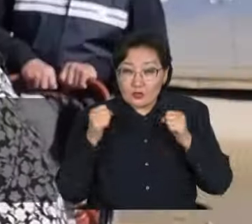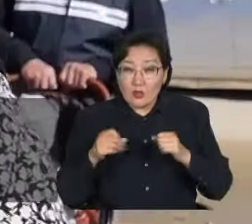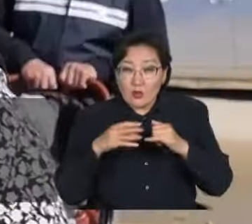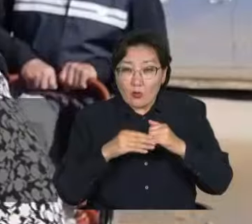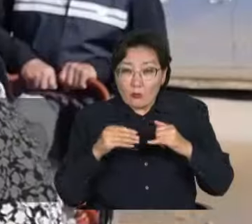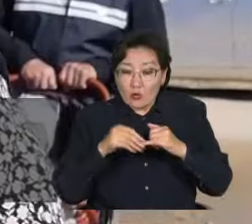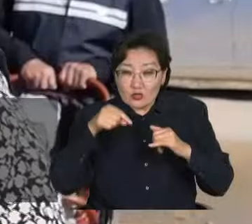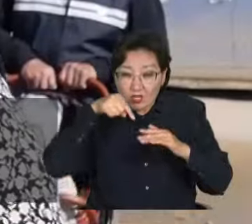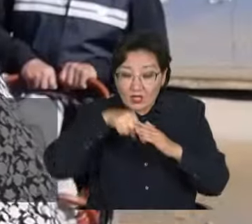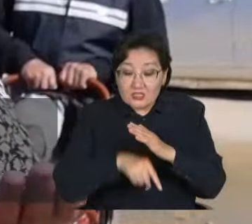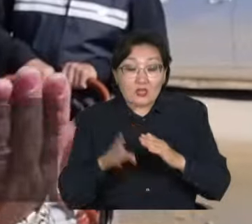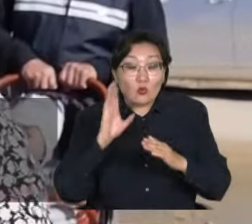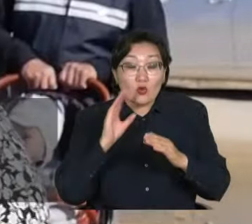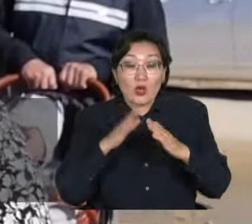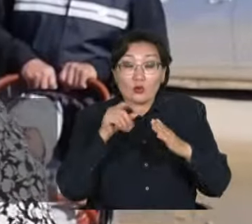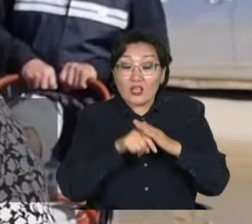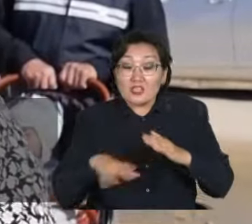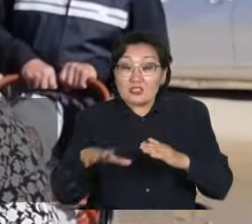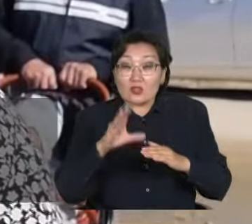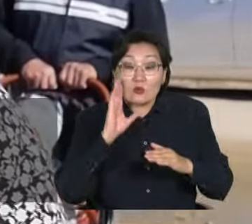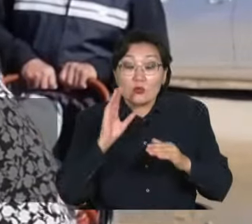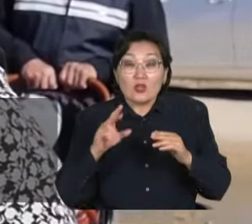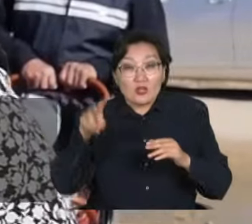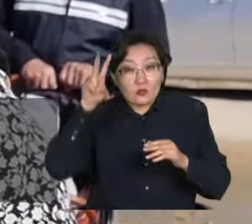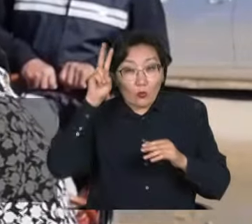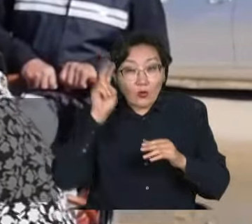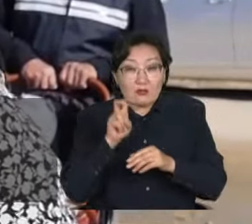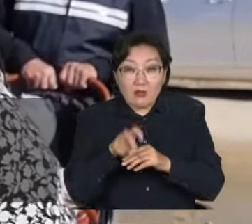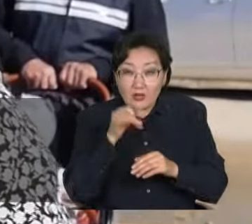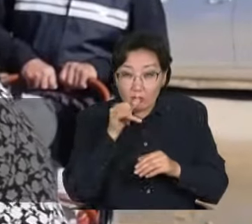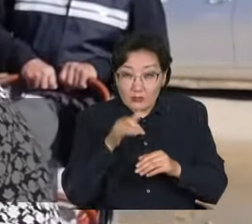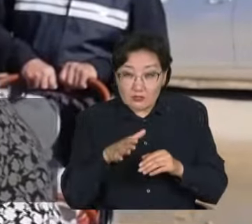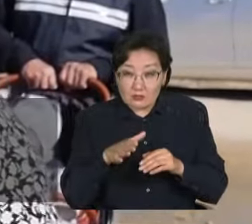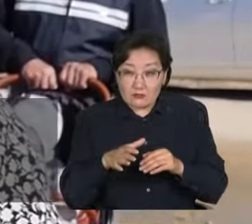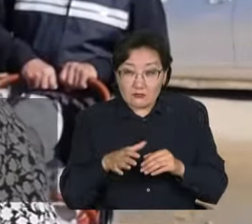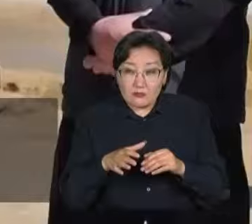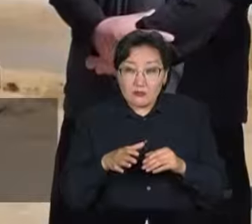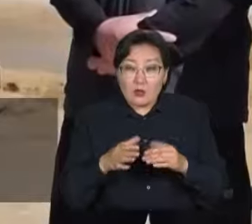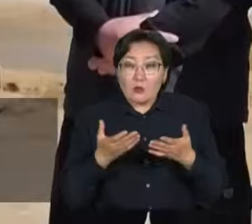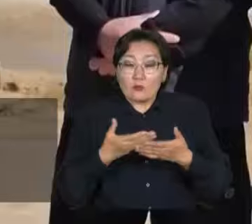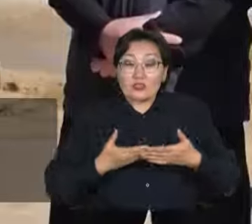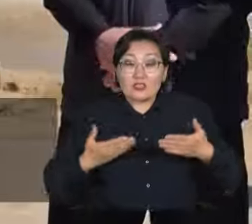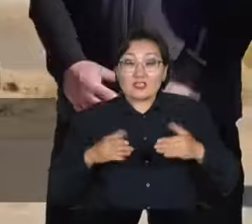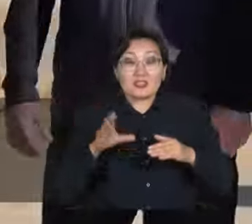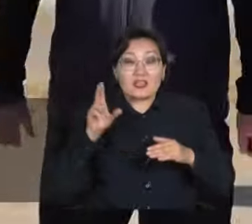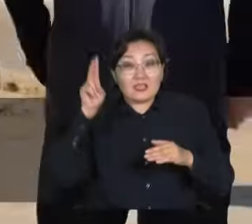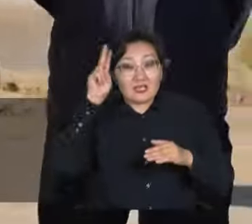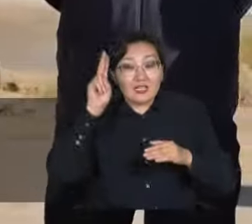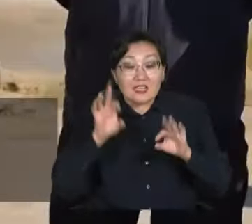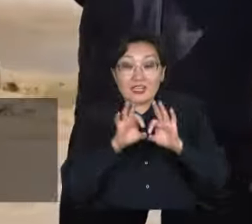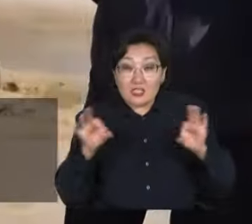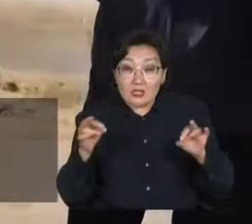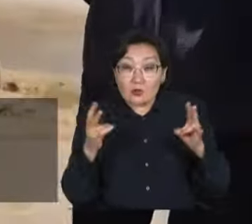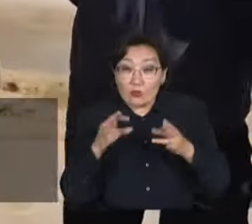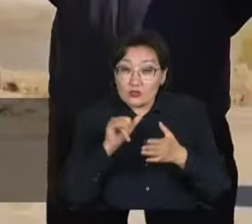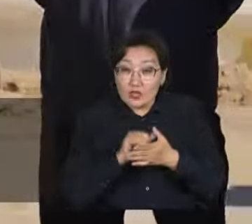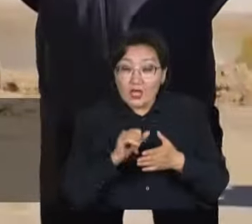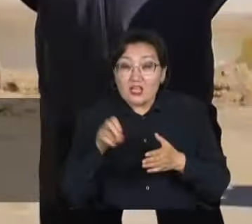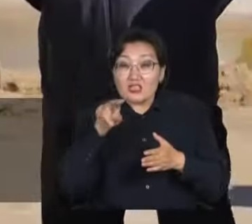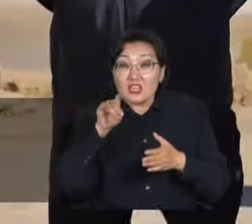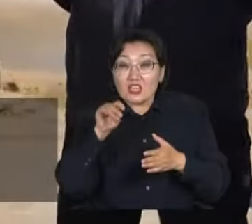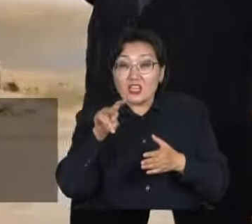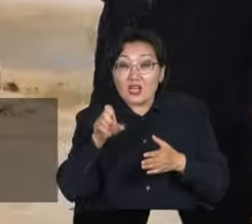су, аула су, туалетке адамдар бара алмайды. Ұят болса да. Бізге канализация керек. Бізге дренажный